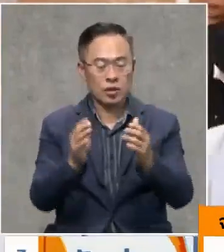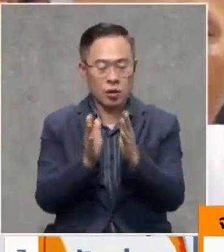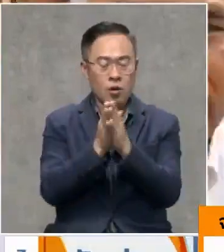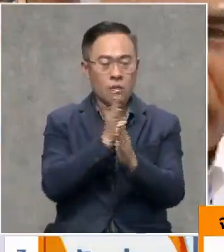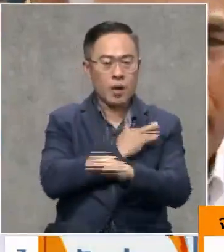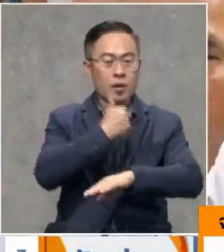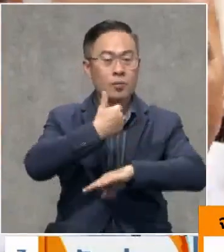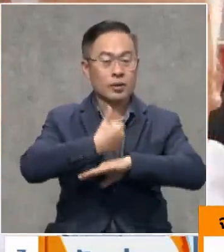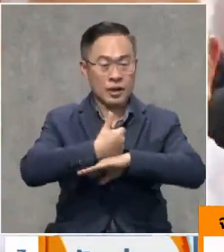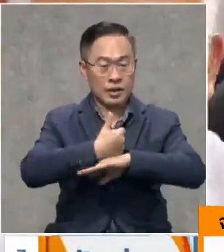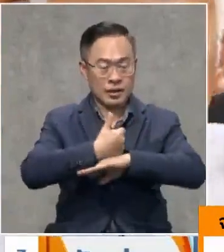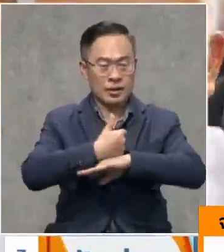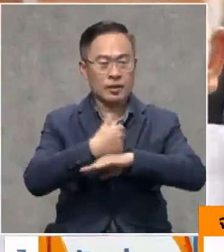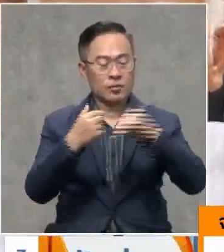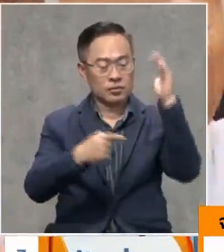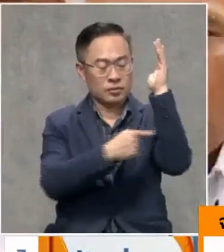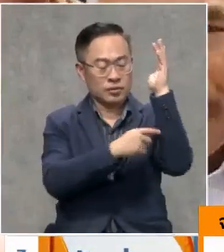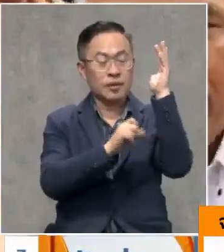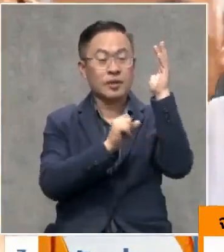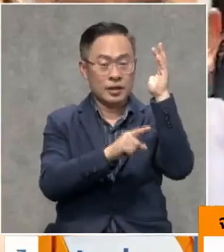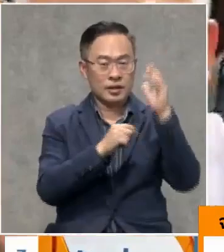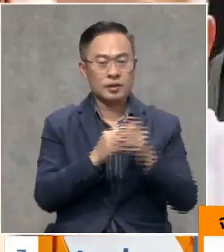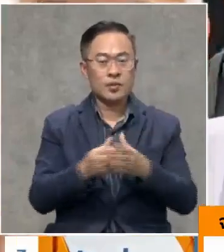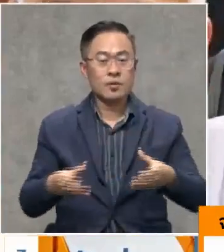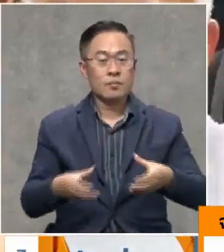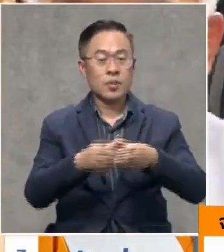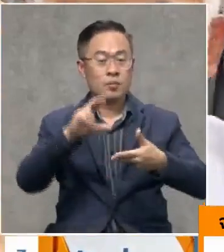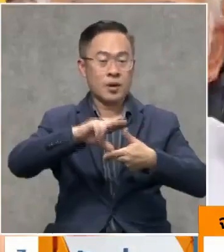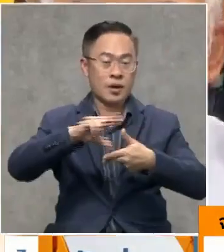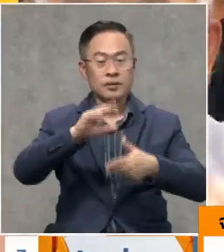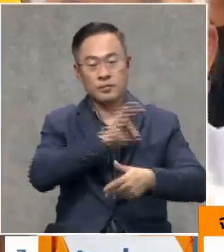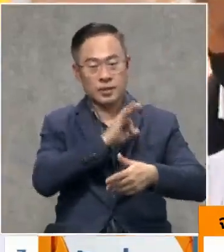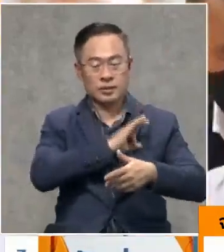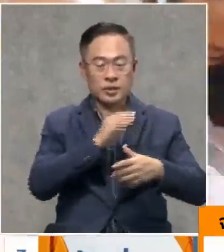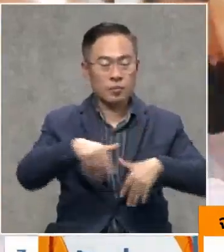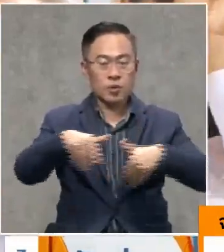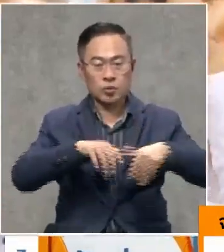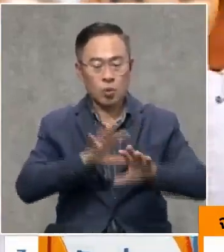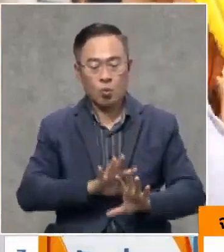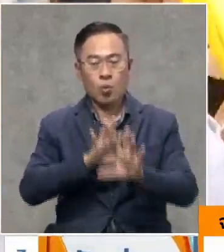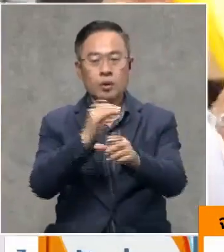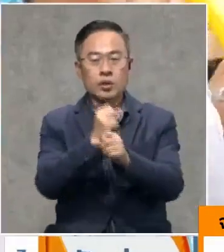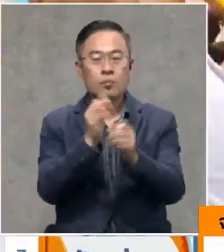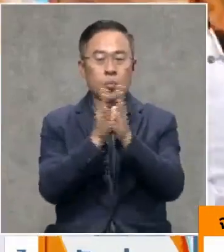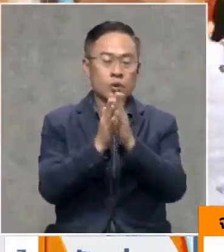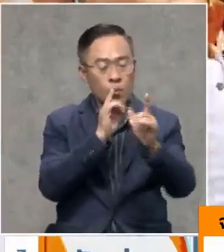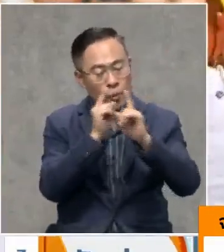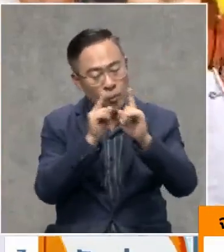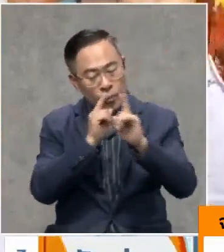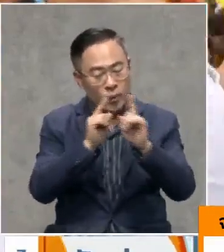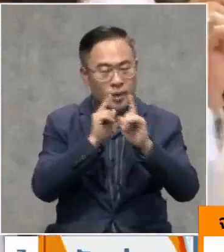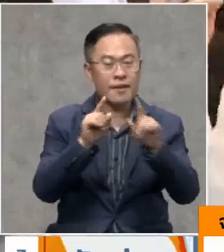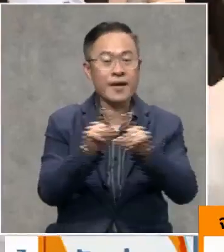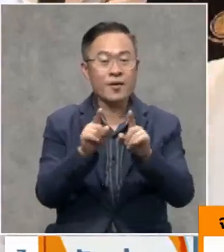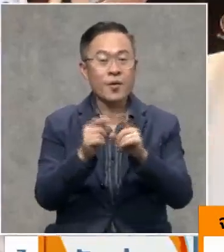วีเจ้าคณะภาค16นะคะท่ามกลางสมาชิกพรรคพลังประชารัฐและประชาชนที่มาร่วมทําบุญก็เข้ามาสอบถามพลเอกประวิตรนะคะ